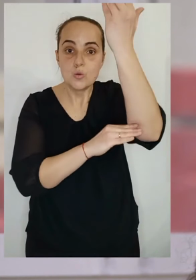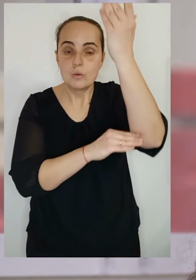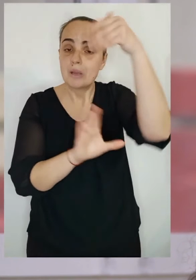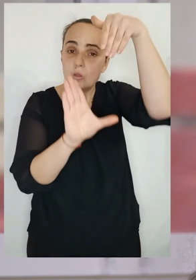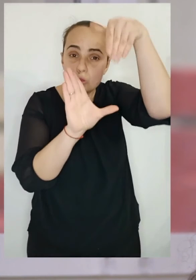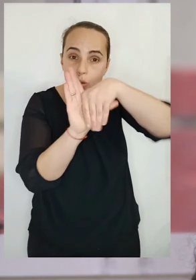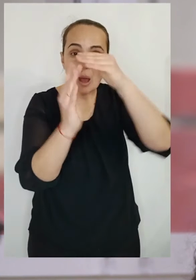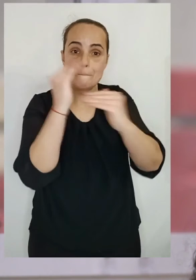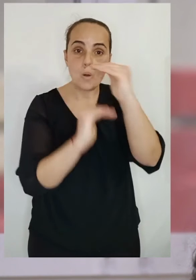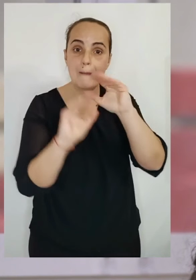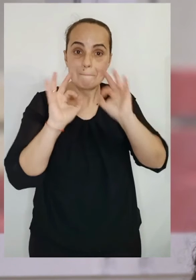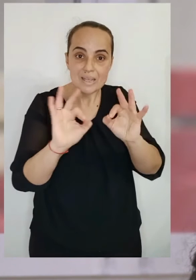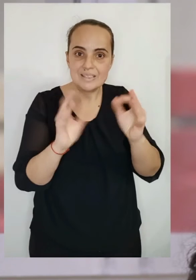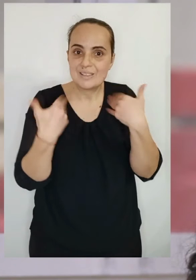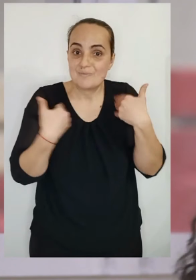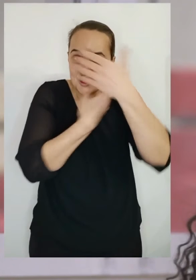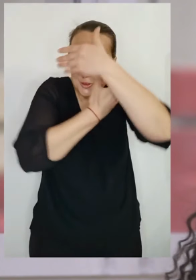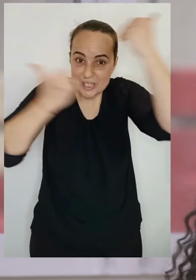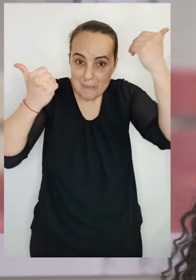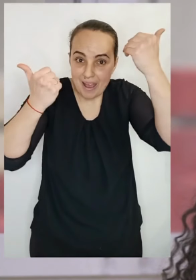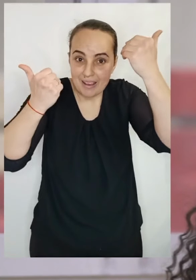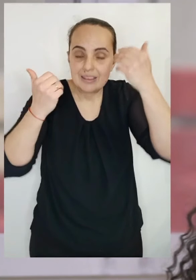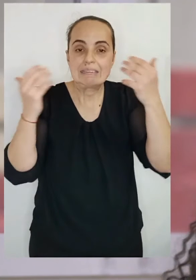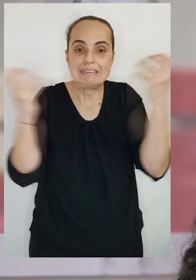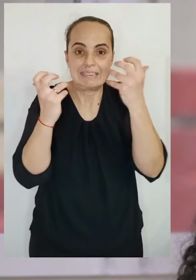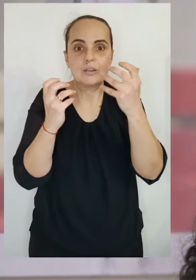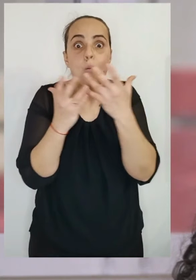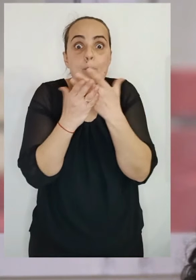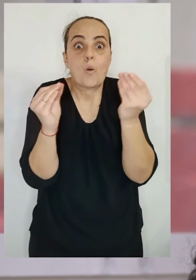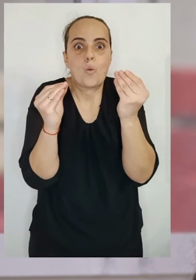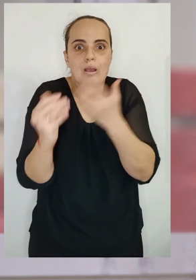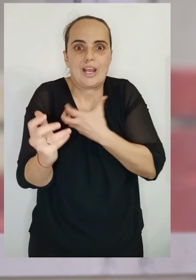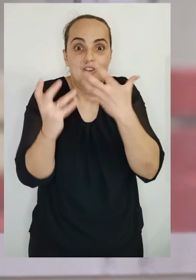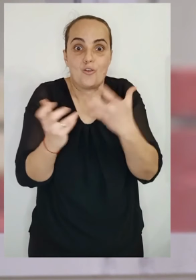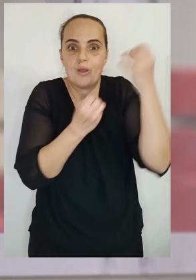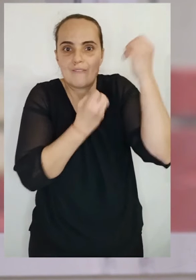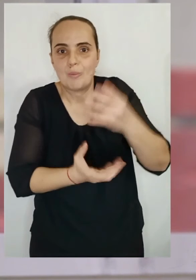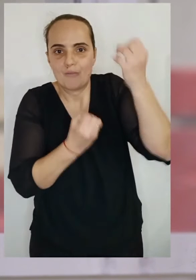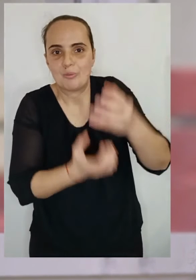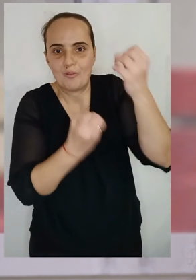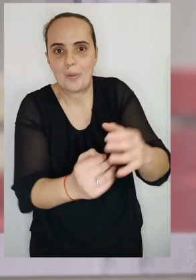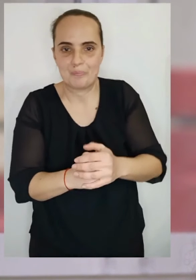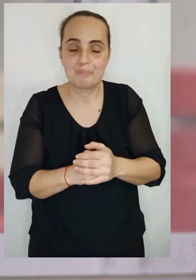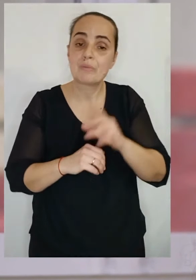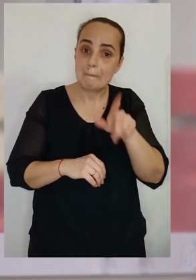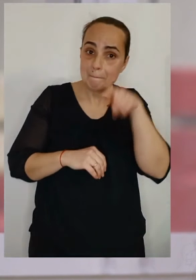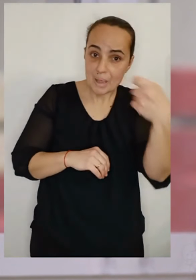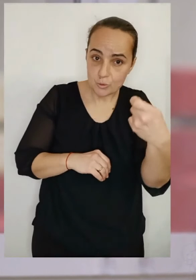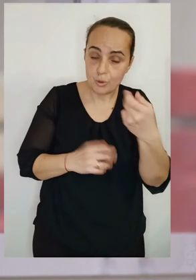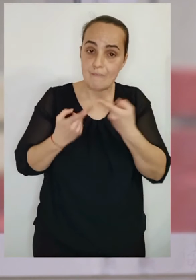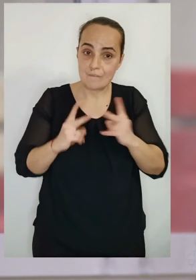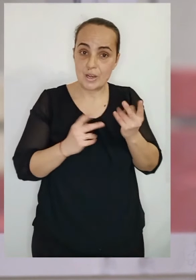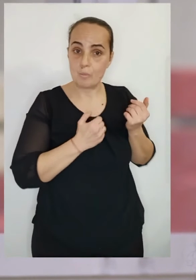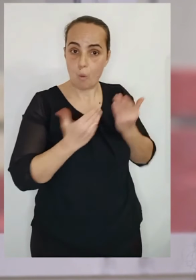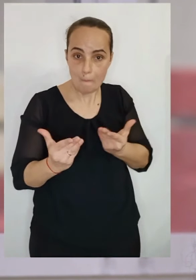pas encore aujourd'hui ce qu'on va proposer en 2024. Ce que j'espère, c'est qu'on propose le plus de choses. Et bien sûr qu'il y aura des choses initiées directement